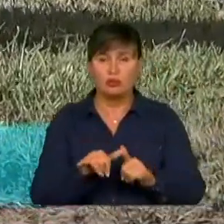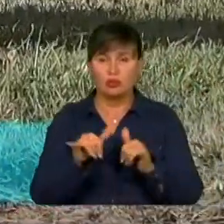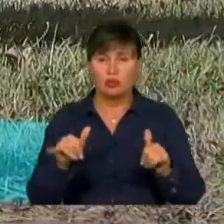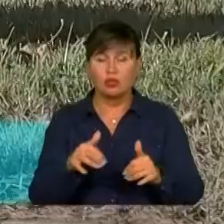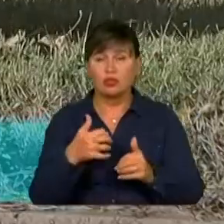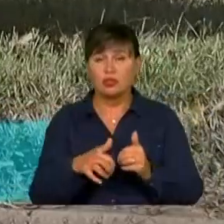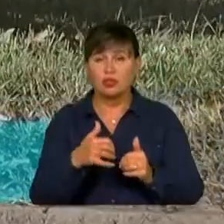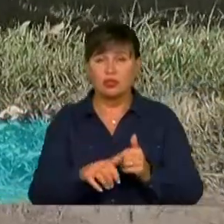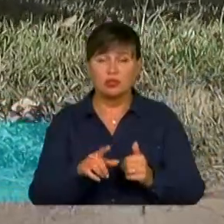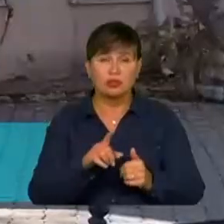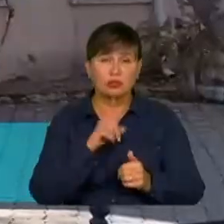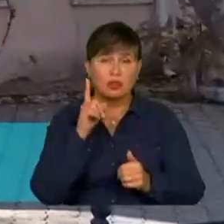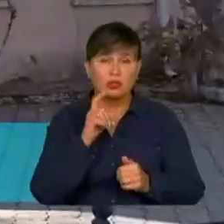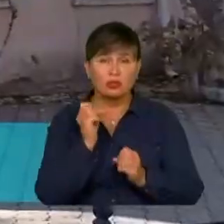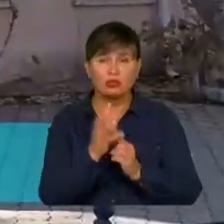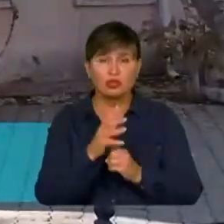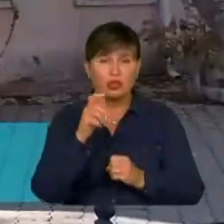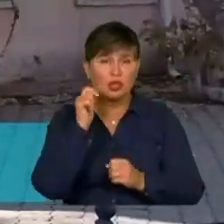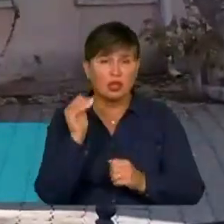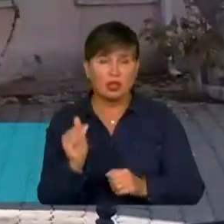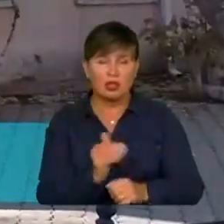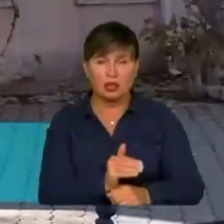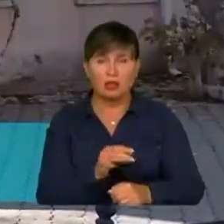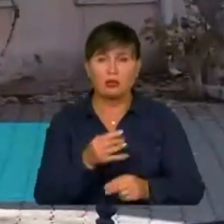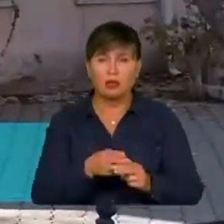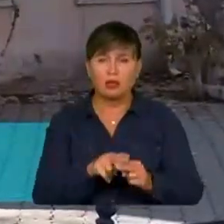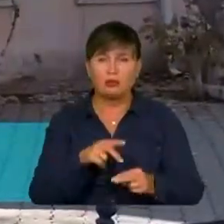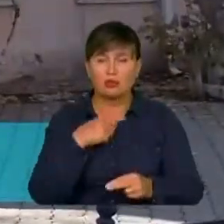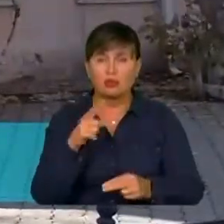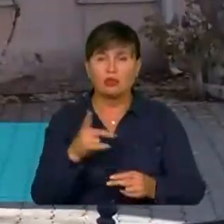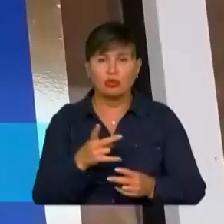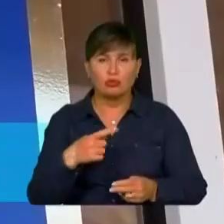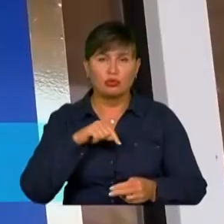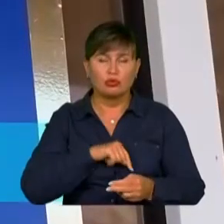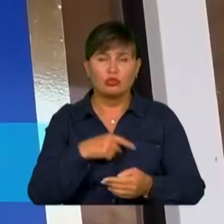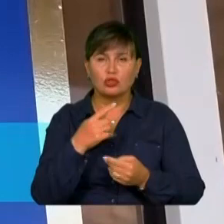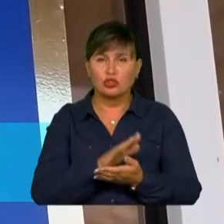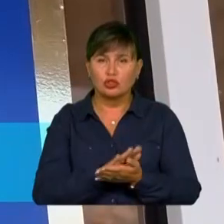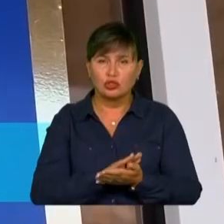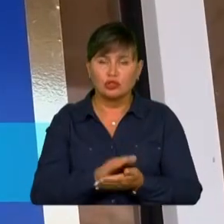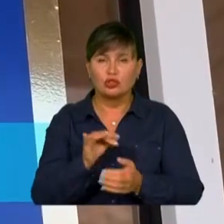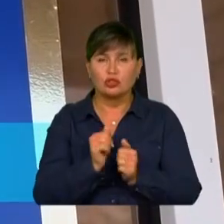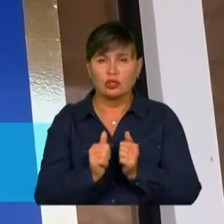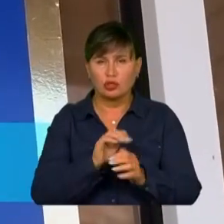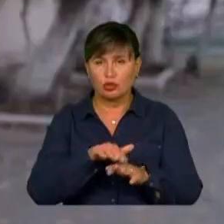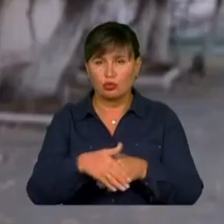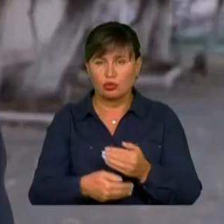подростков младше 14 лет. Поэтому санэпидемиологи говорят, что нужно поддерживать личную гигиену и чаще мыть